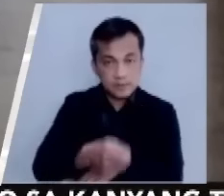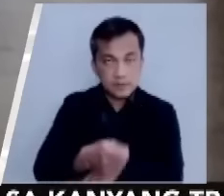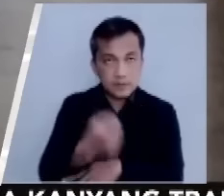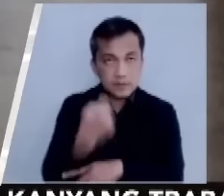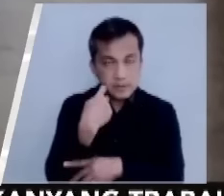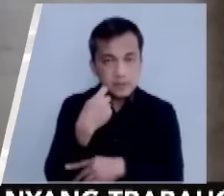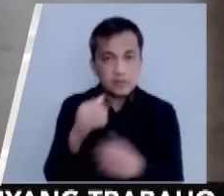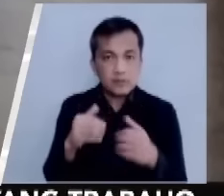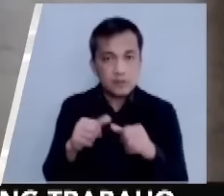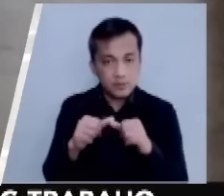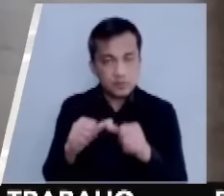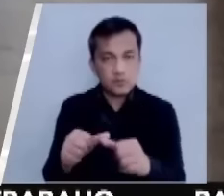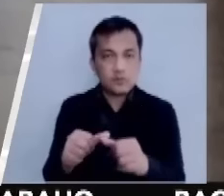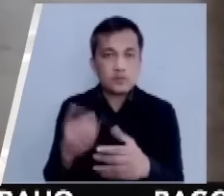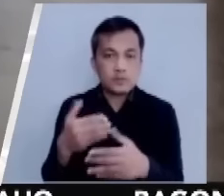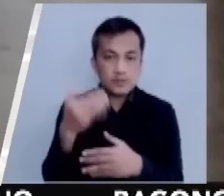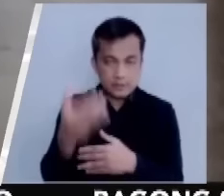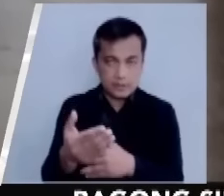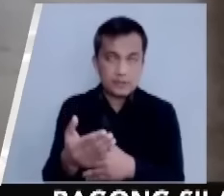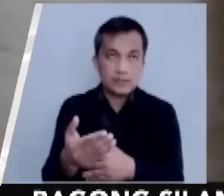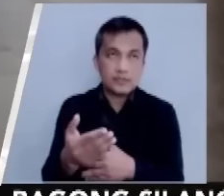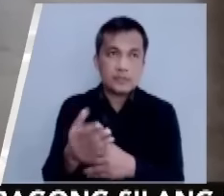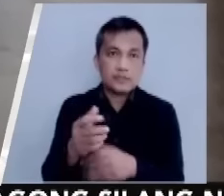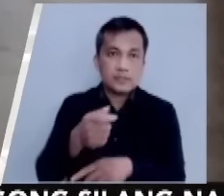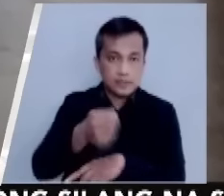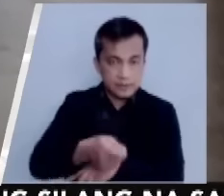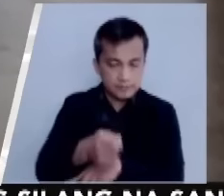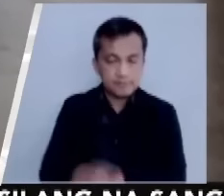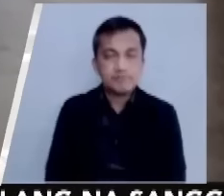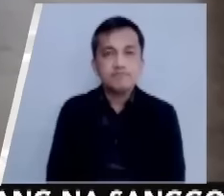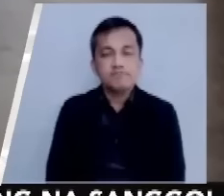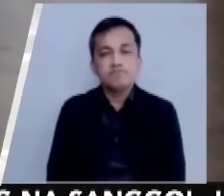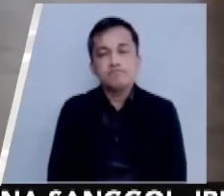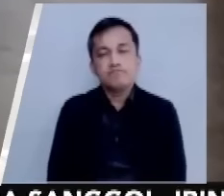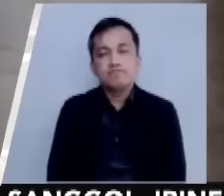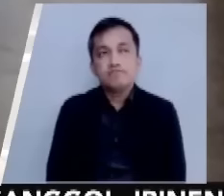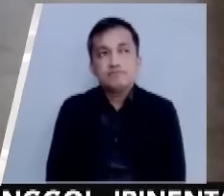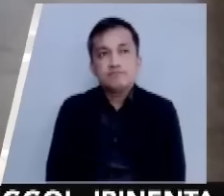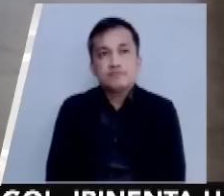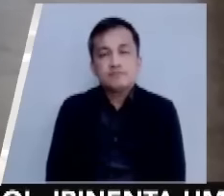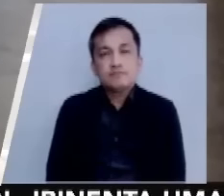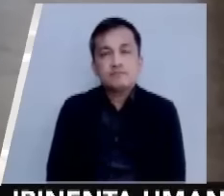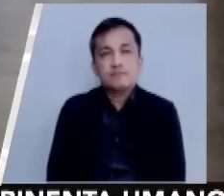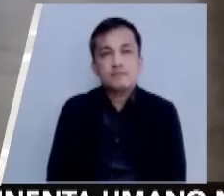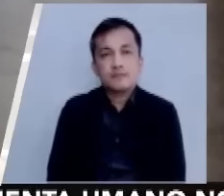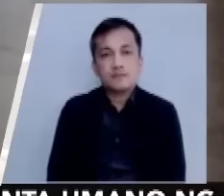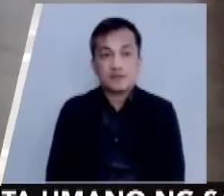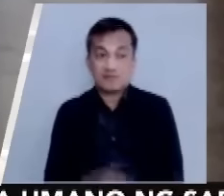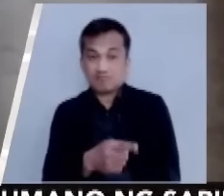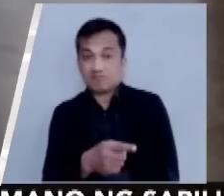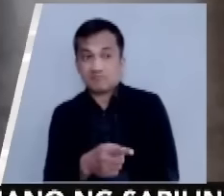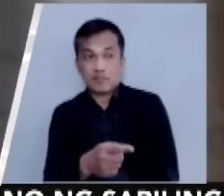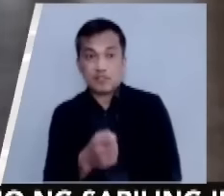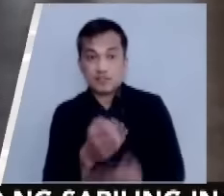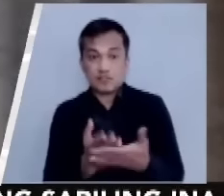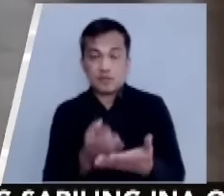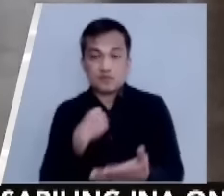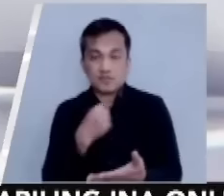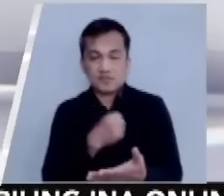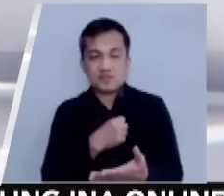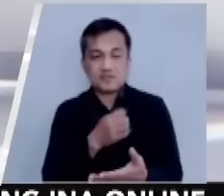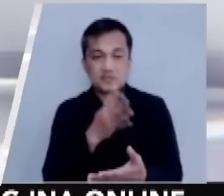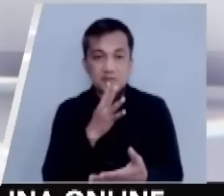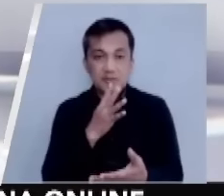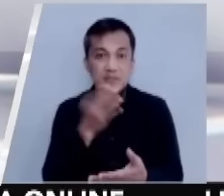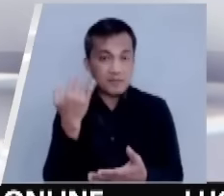sa susunod nila na hearing. Ang syempre, ang ilang senador, sinabi na rin nila in the past na parang hindi